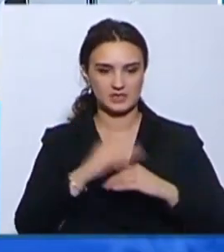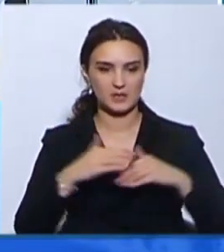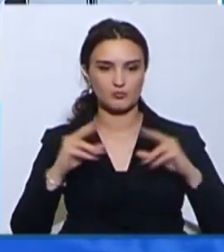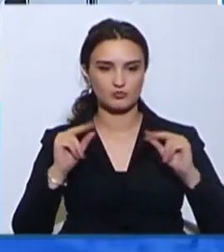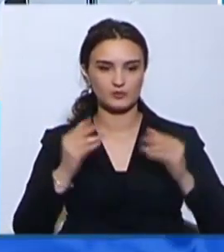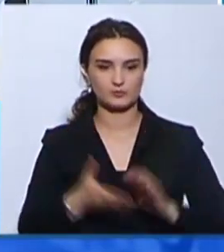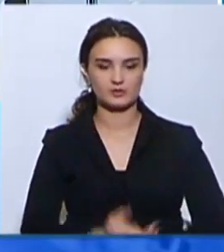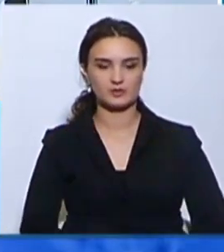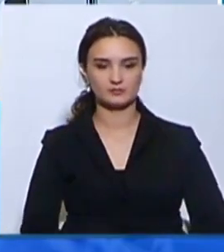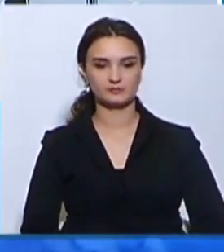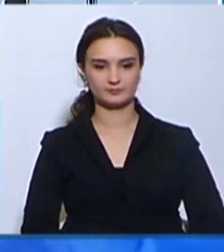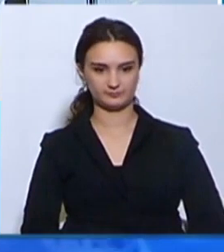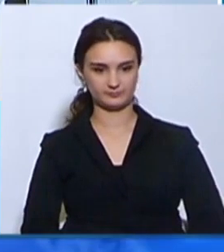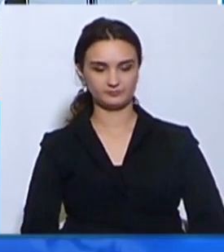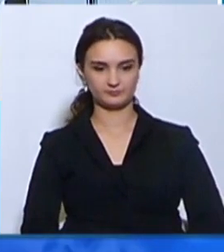საღამომშვიდობისა.